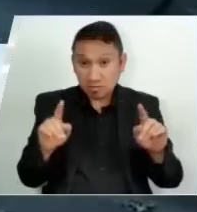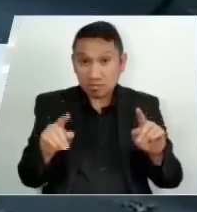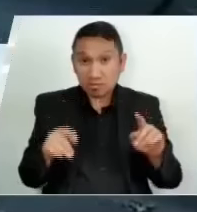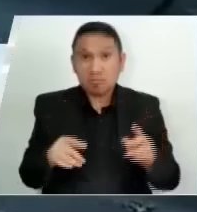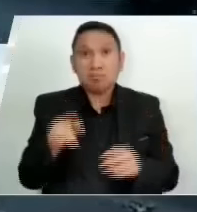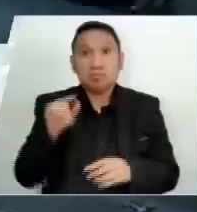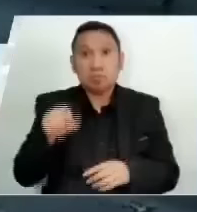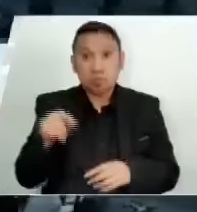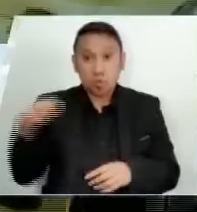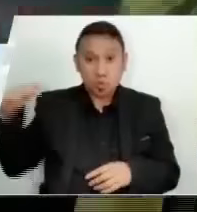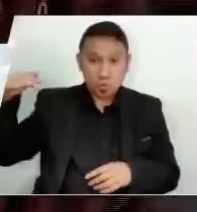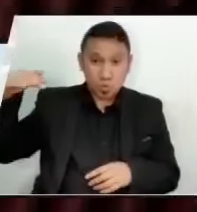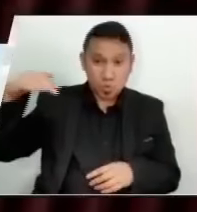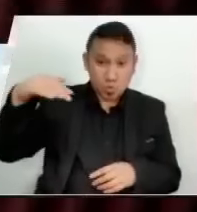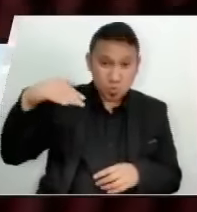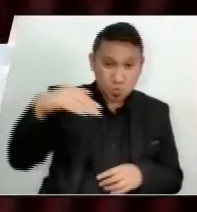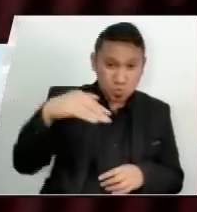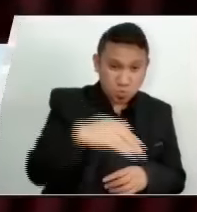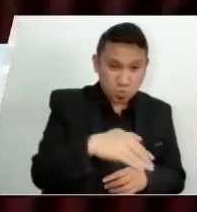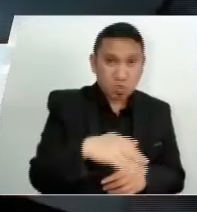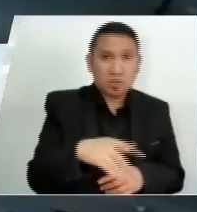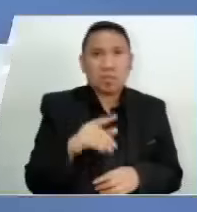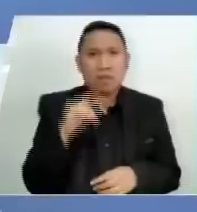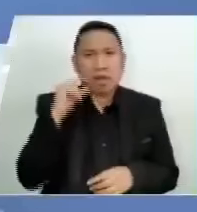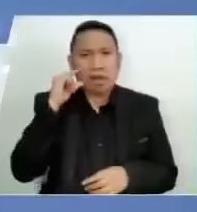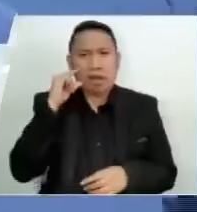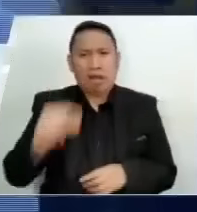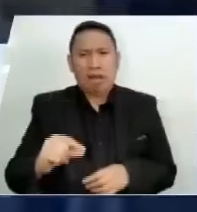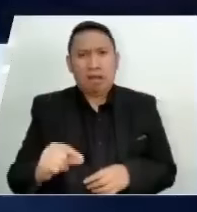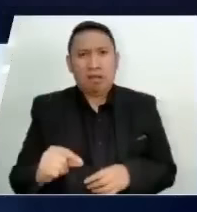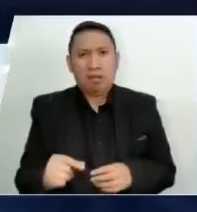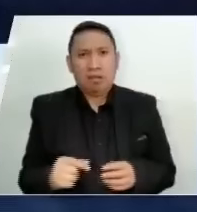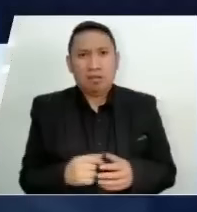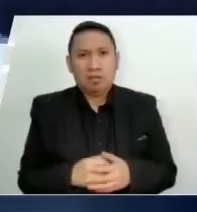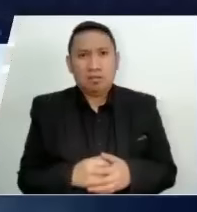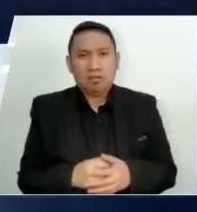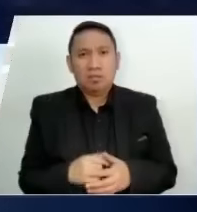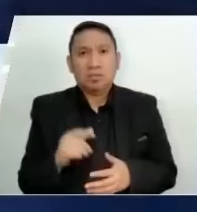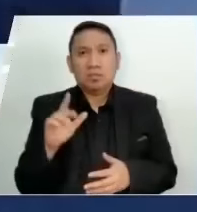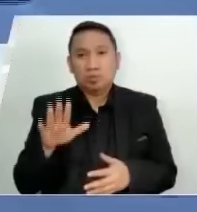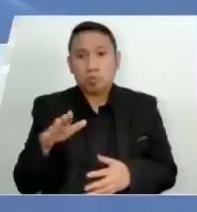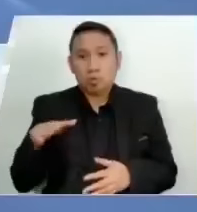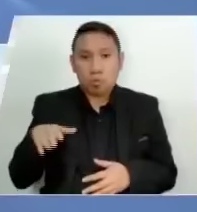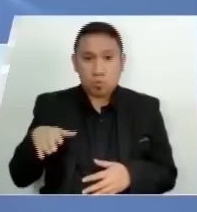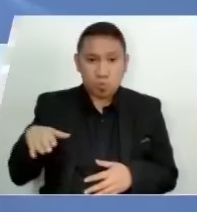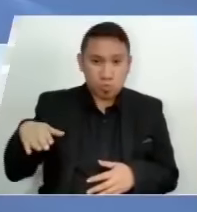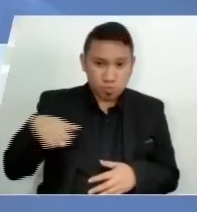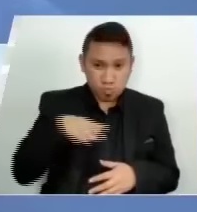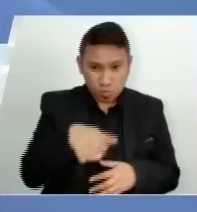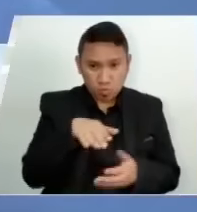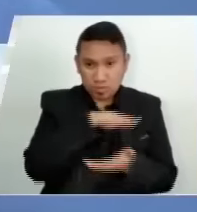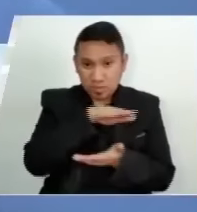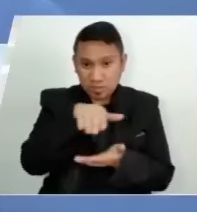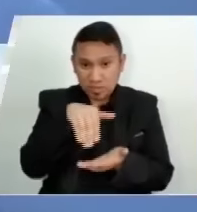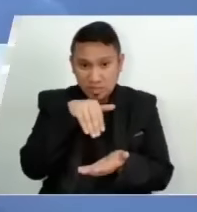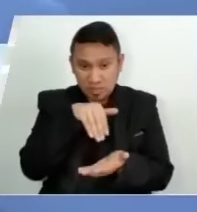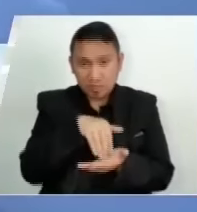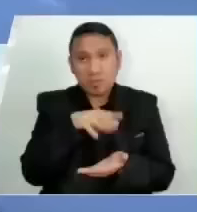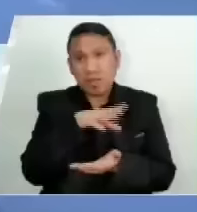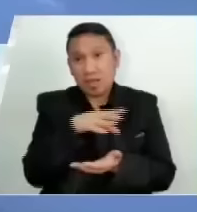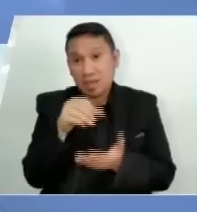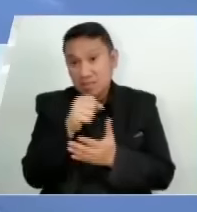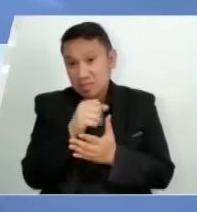kalsada, kapansin-pansin ang pagbilis ng takbo nito. Hanggang sa sumampa na ito sa Center Island at tinumbok ang ilang sasakyan.